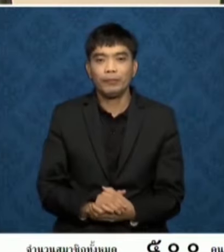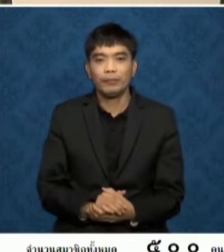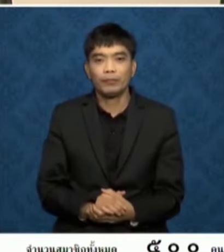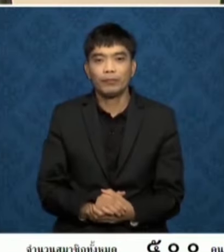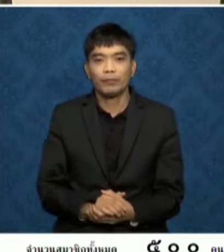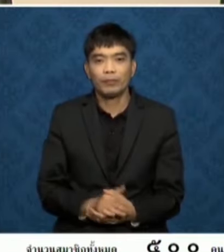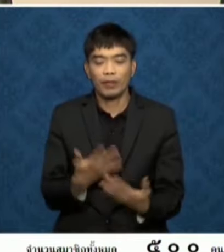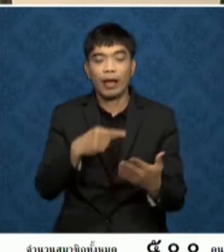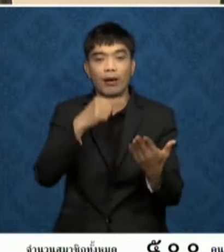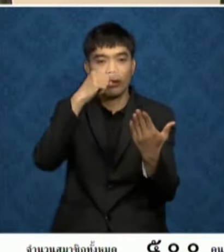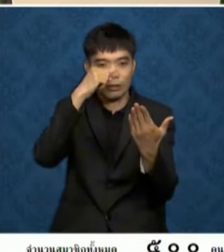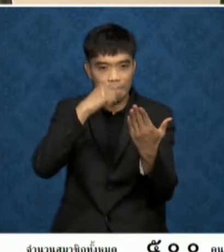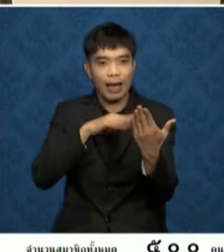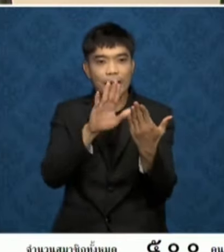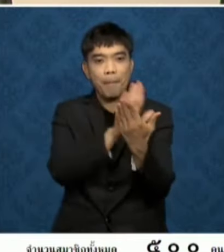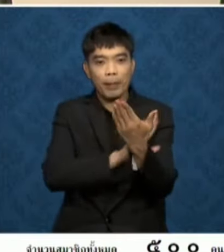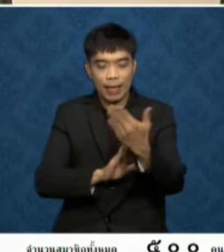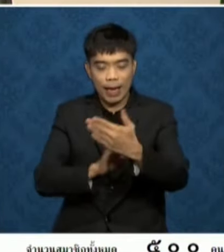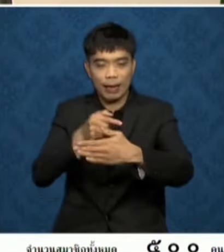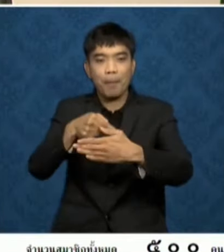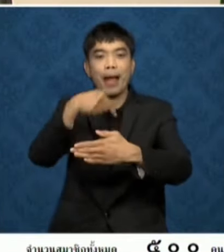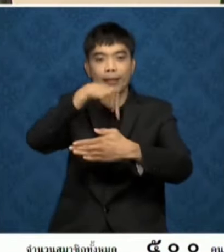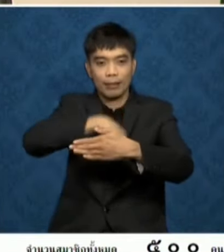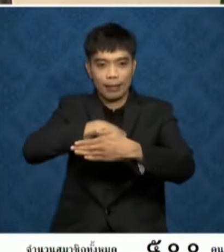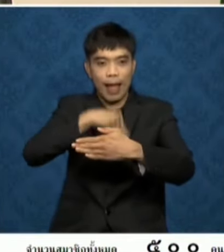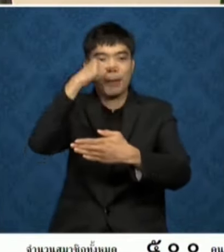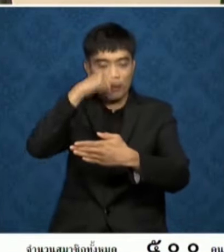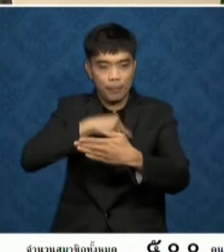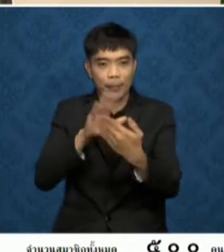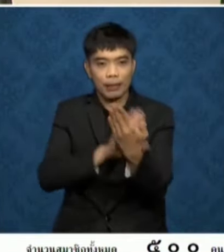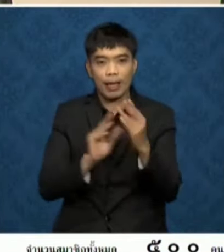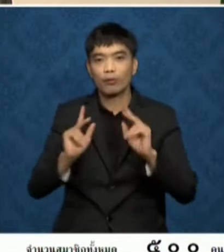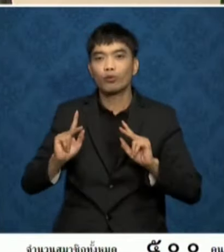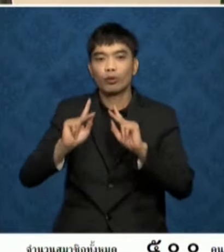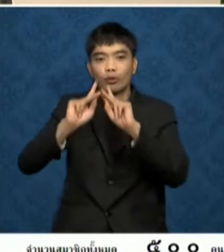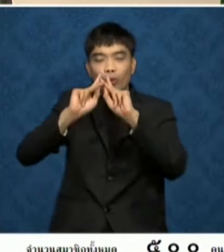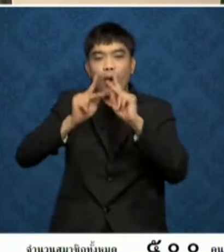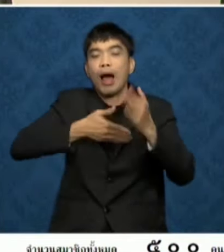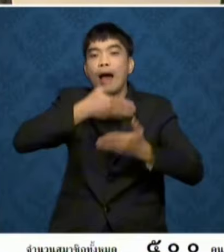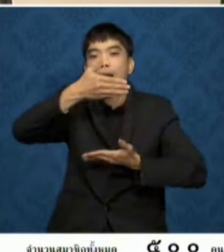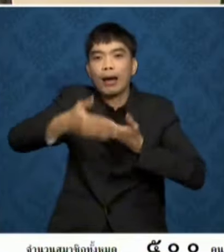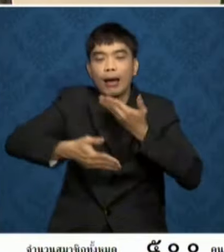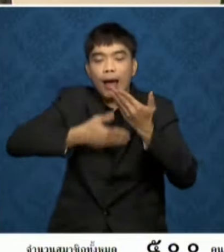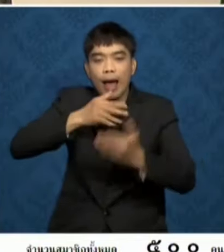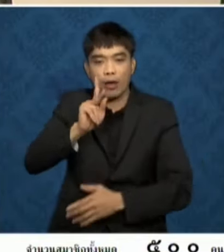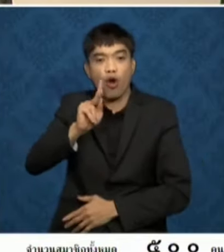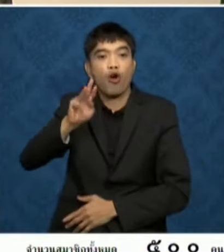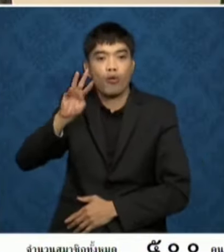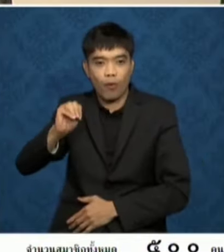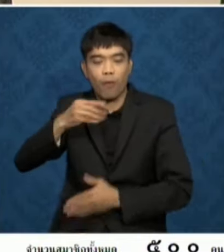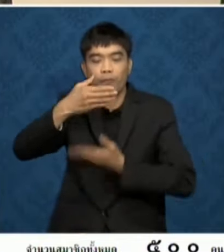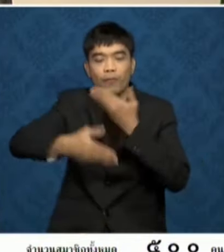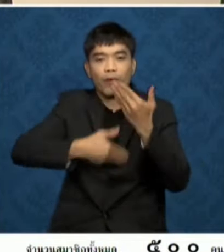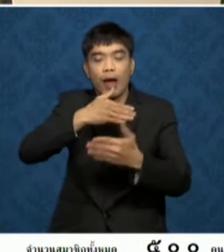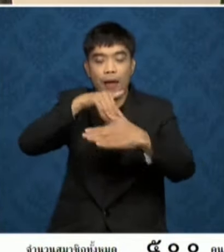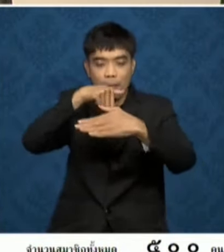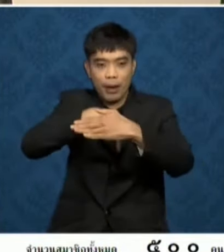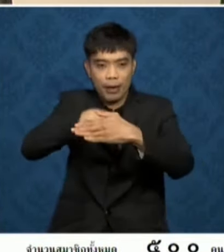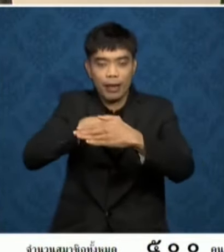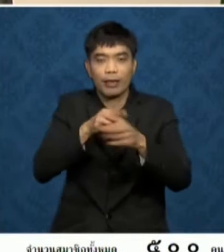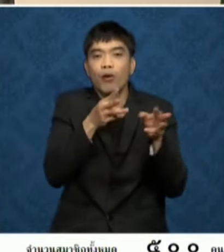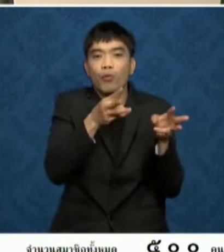องของภายในประเทศนะคะทางหน่วยงานหลักของกระทรวงพาณิชย์เช่นกรมการค้าภายในนะคะก็ได้มีหลายมาตรการออก